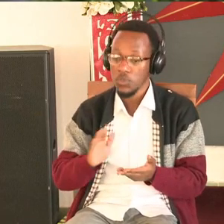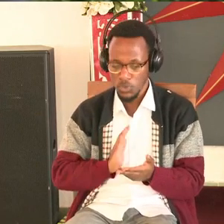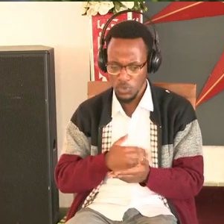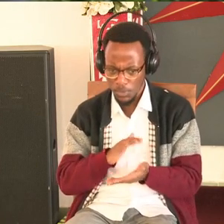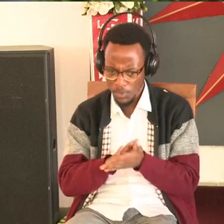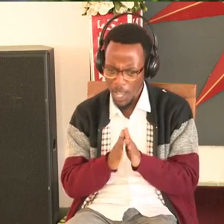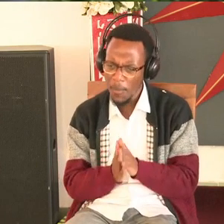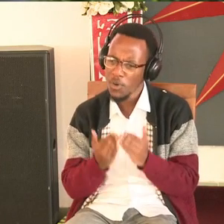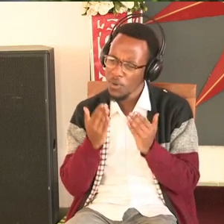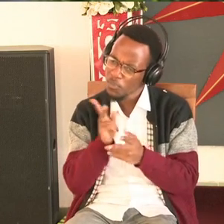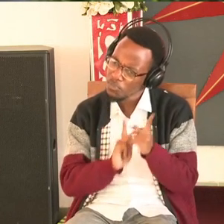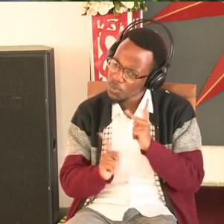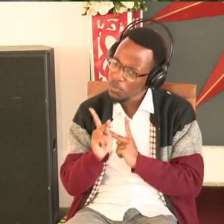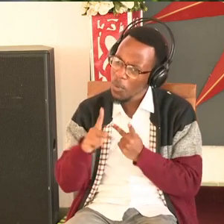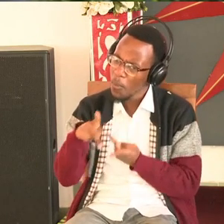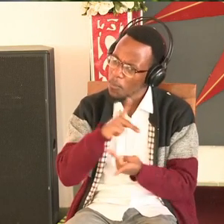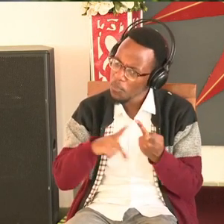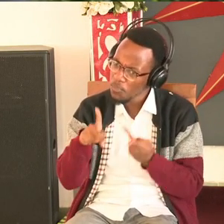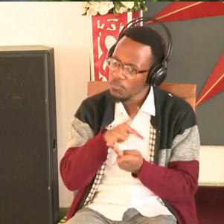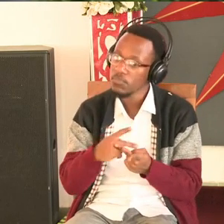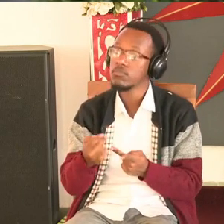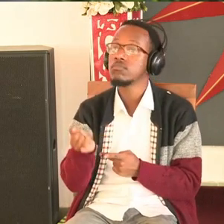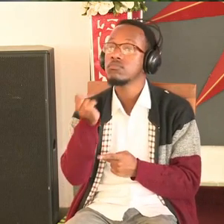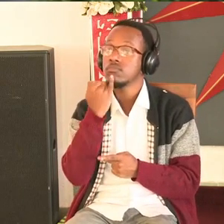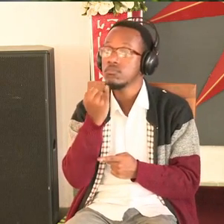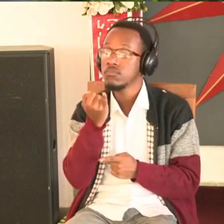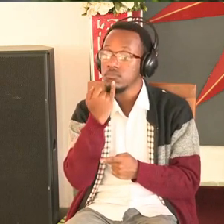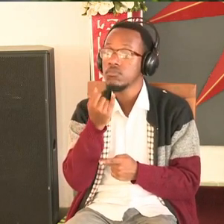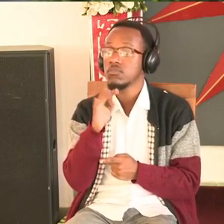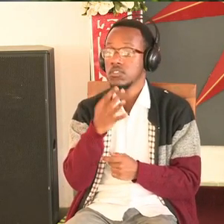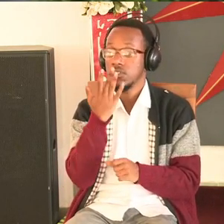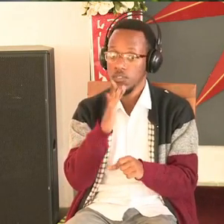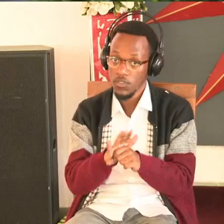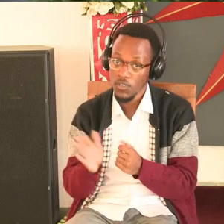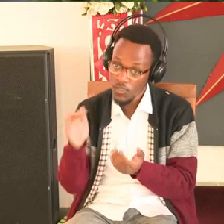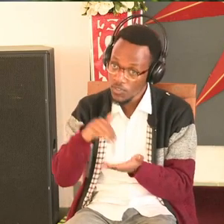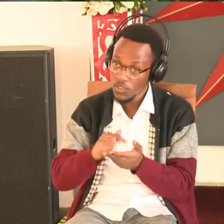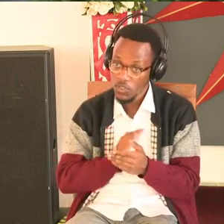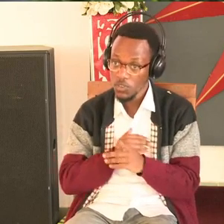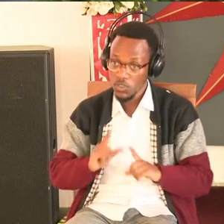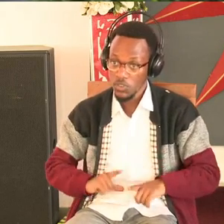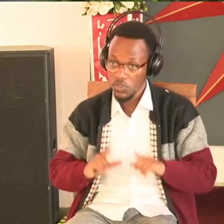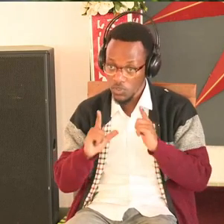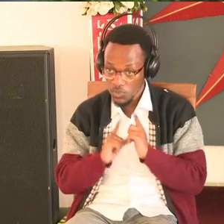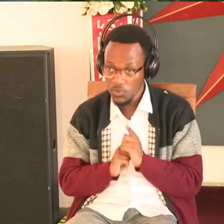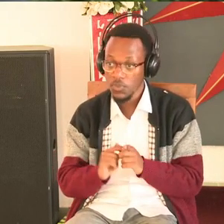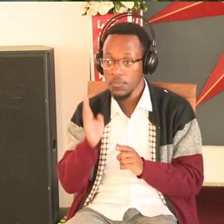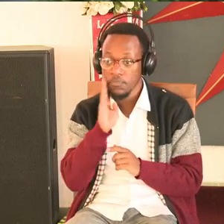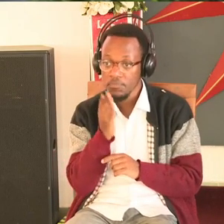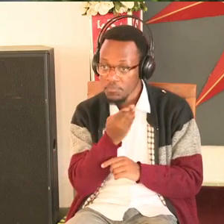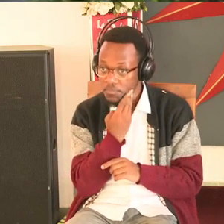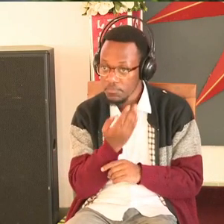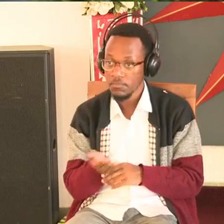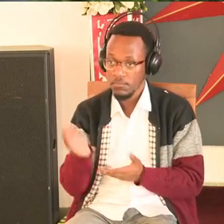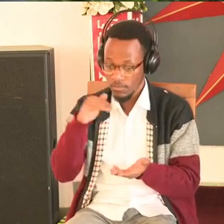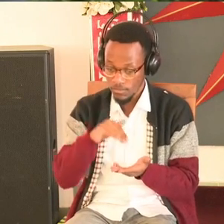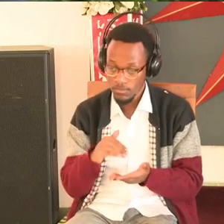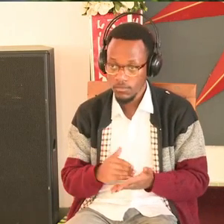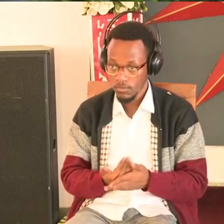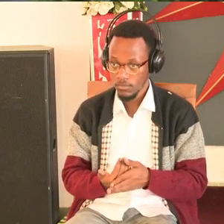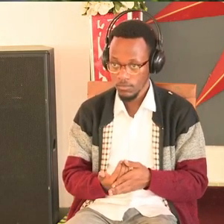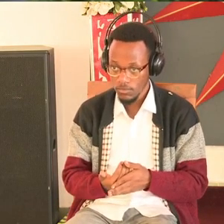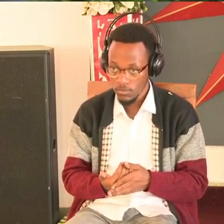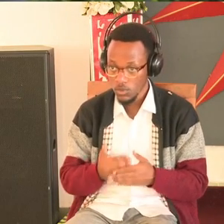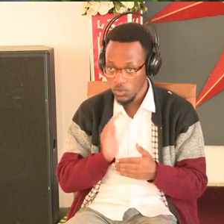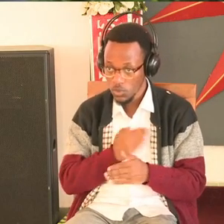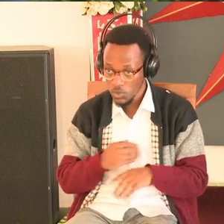bagize abana b'isezerano kandi tukabaho ku bw'ubuntu tukibonera tukabaho